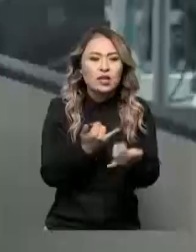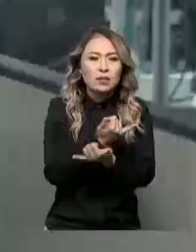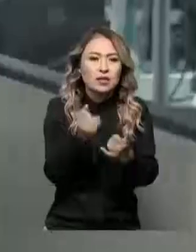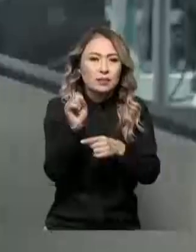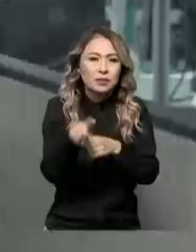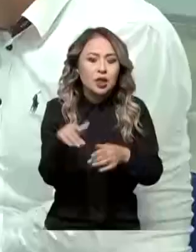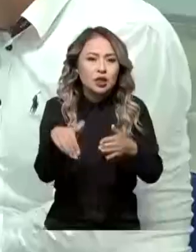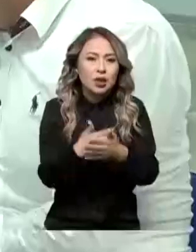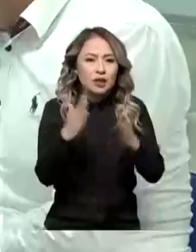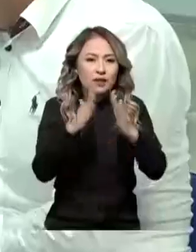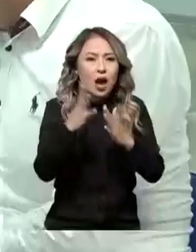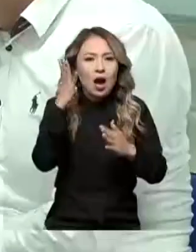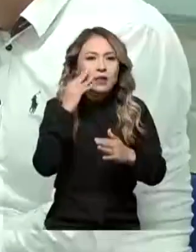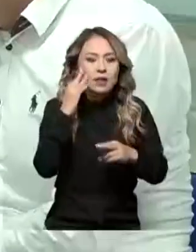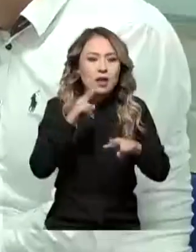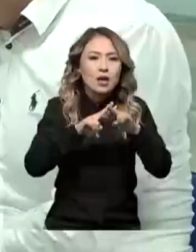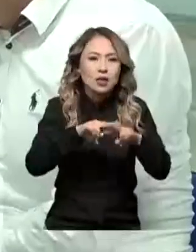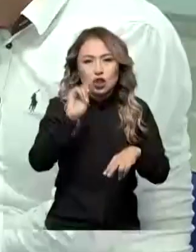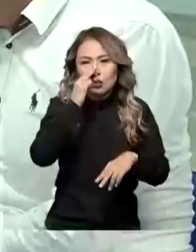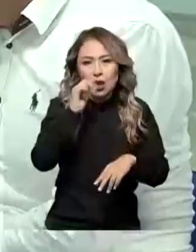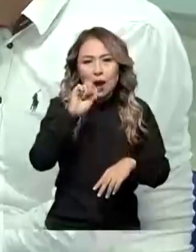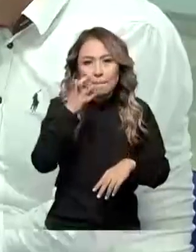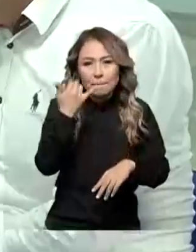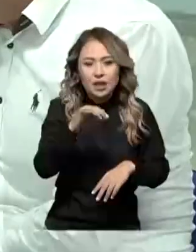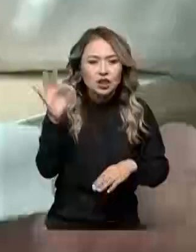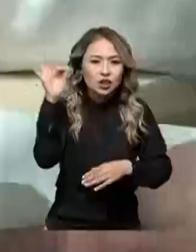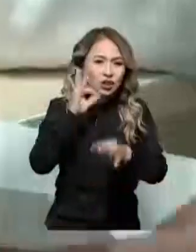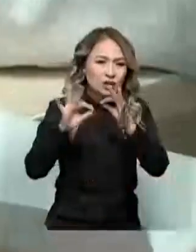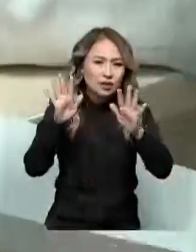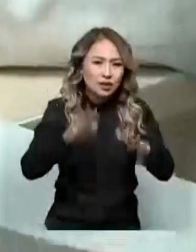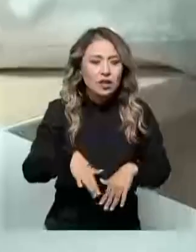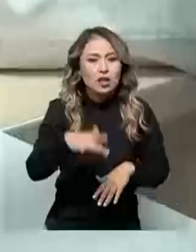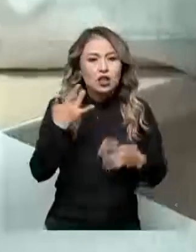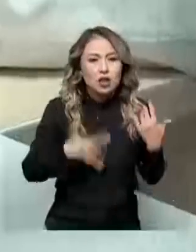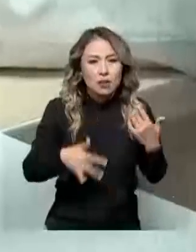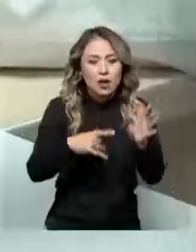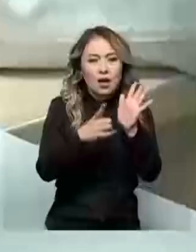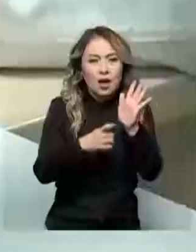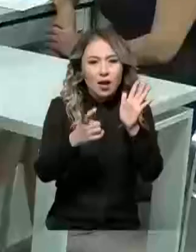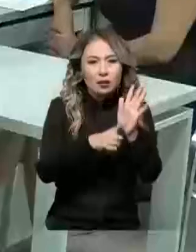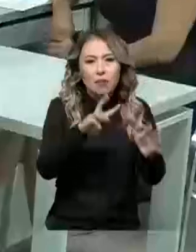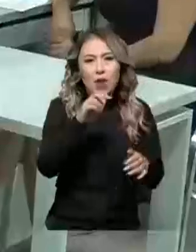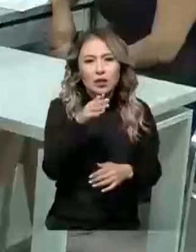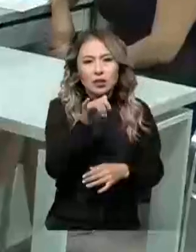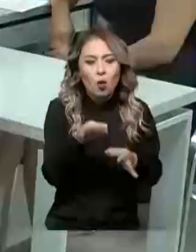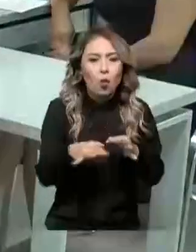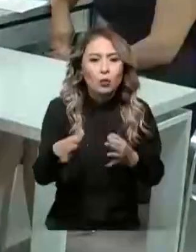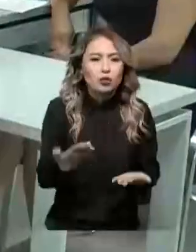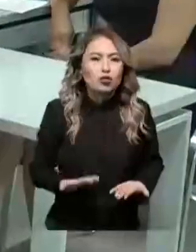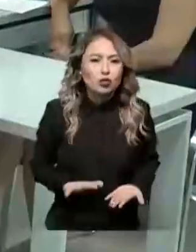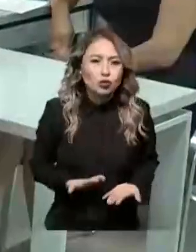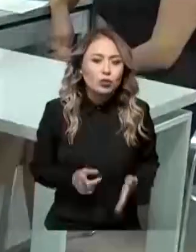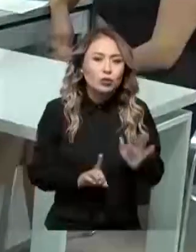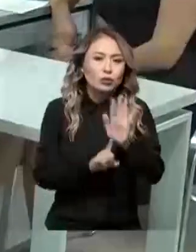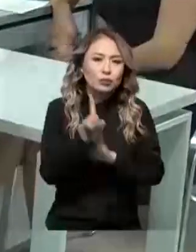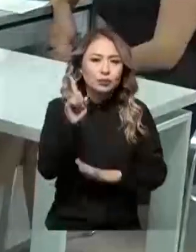Енді жаңа пәтерде Астана, Алматы, Шымкент, Абай, Ақтөбе, Шығыс Қазақстан, Жамбыл, Батыс Қазақстан, Қарағанды және Маңғыстау облысының тұрғындары қоныс тойына